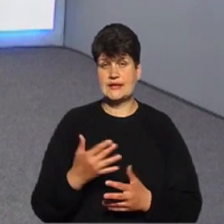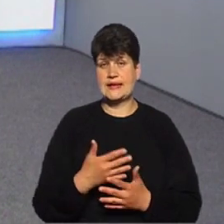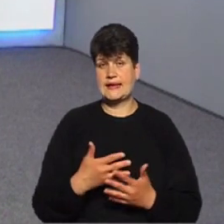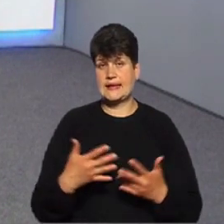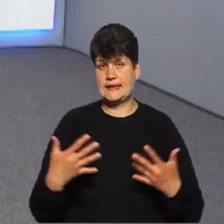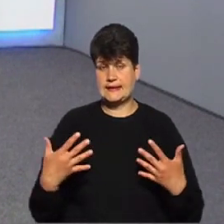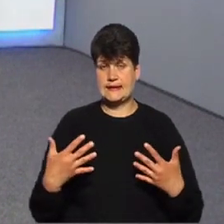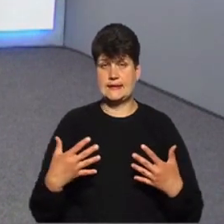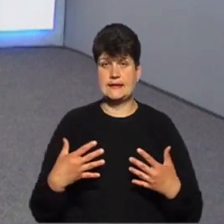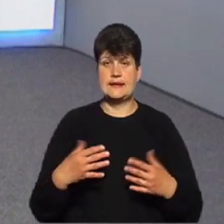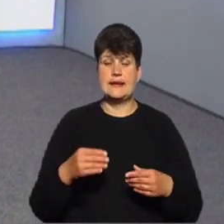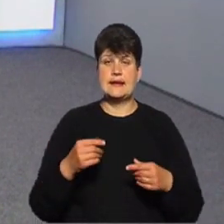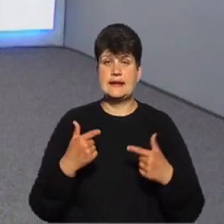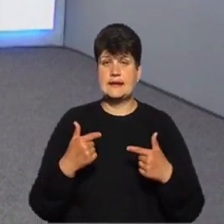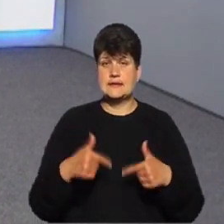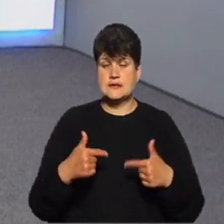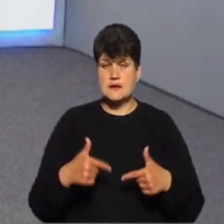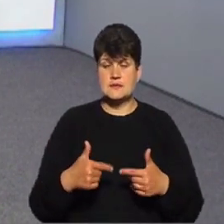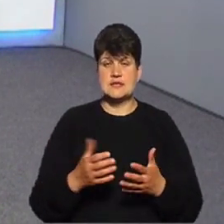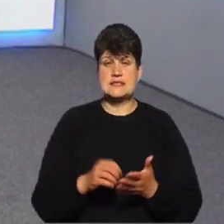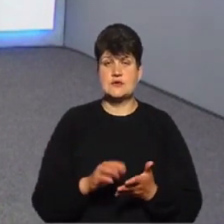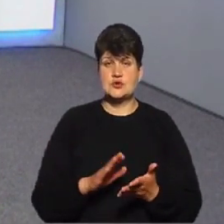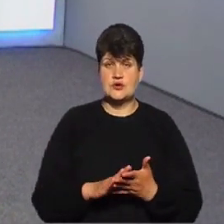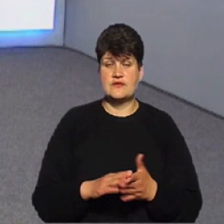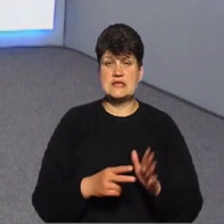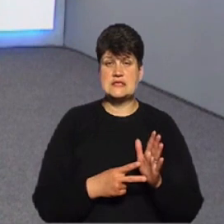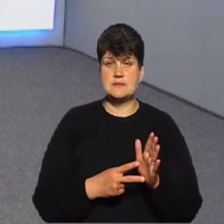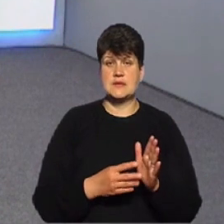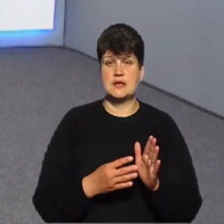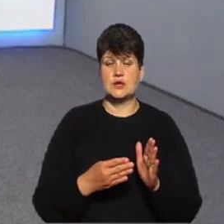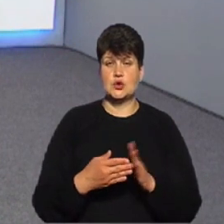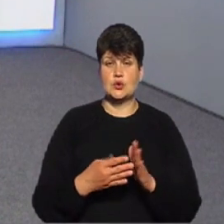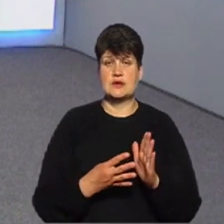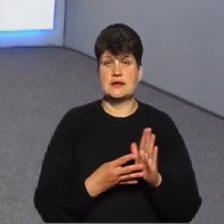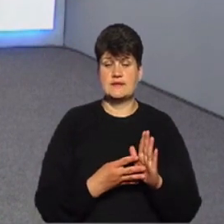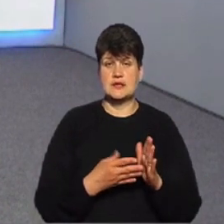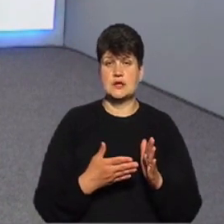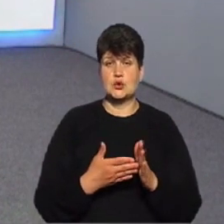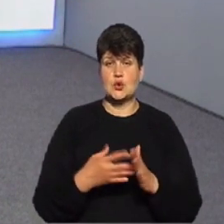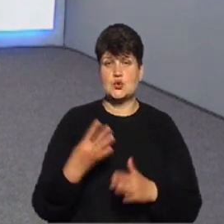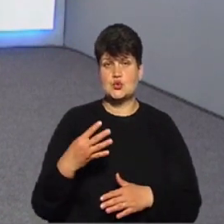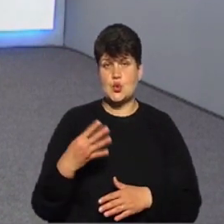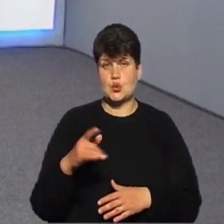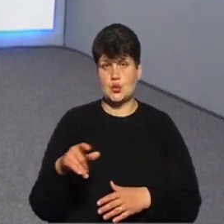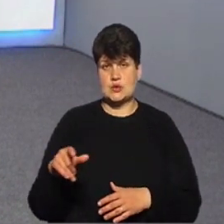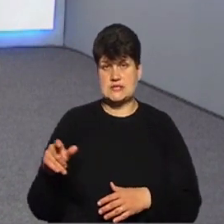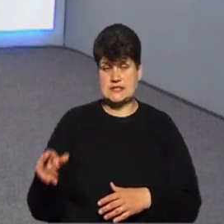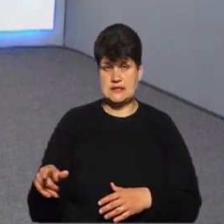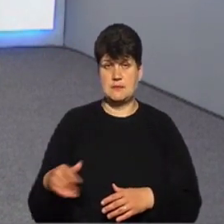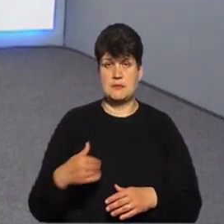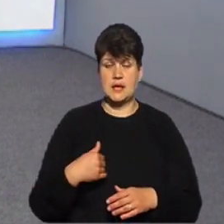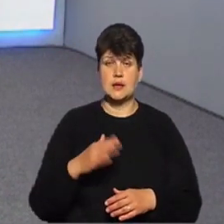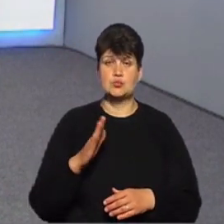Кількість зареєстрованих від, там, від 7-9 до, в принципі, десь до 40 навіть осіб. Угу. Тобто ми будемо мати